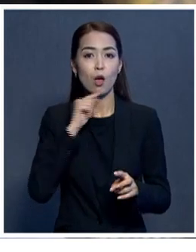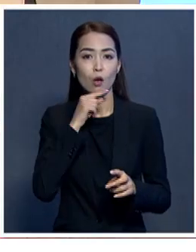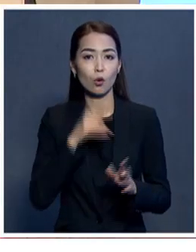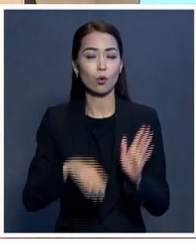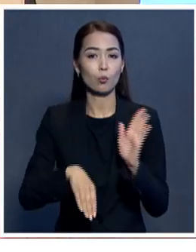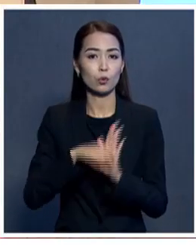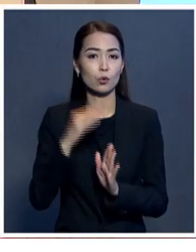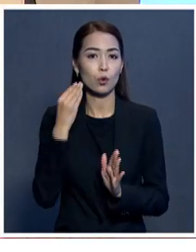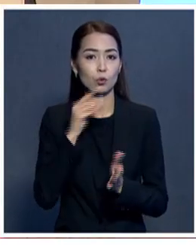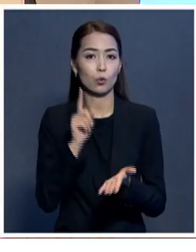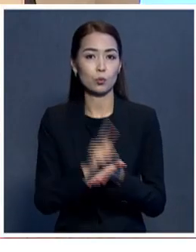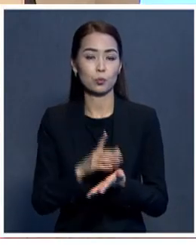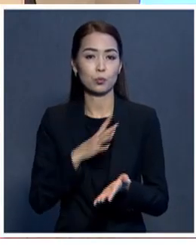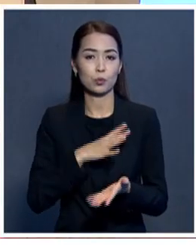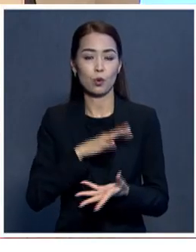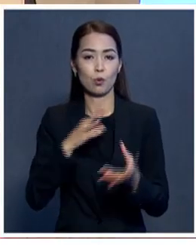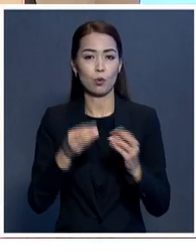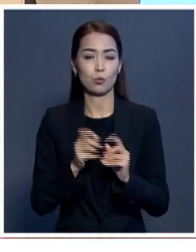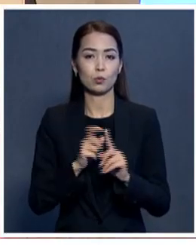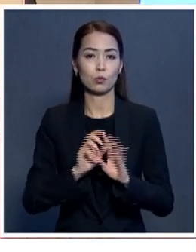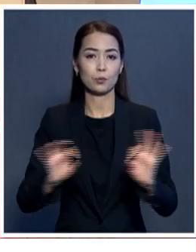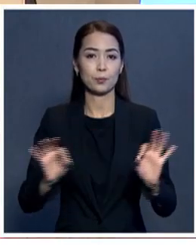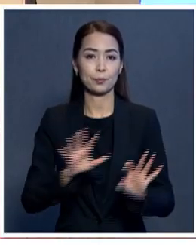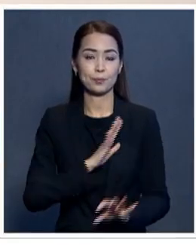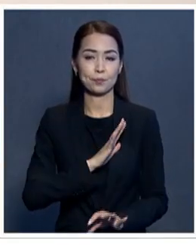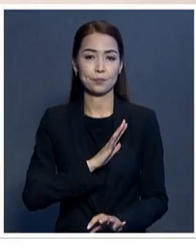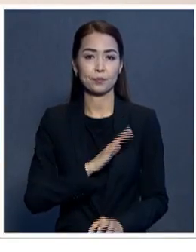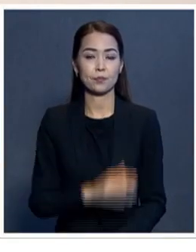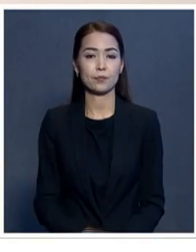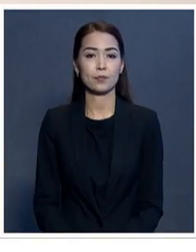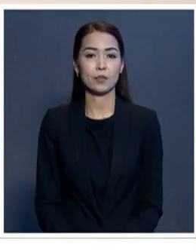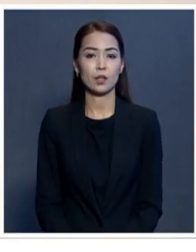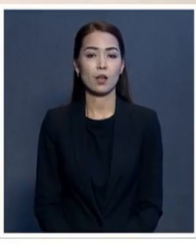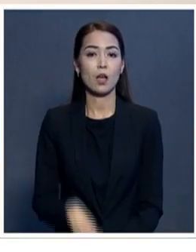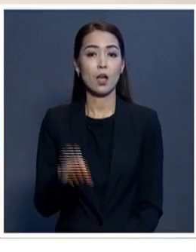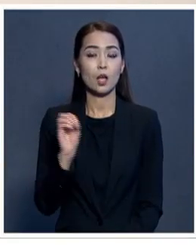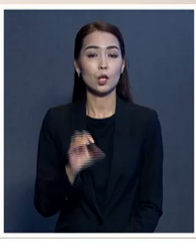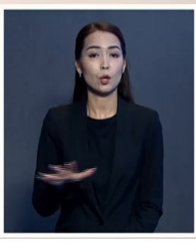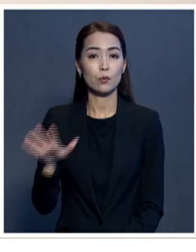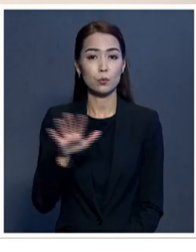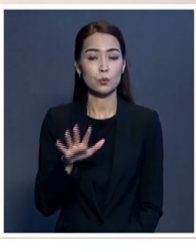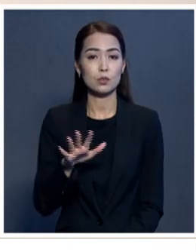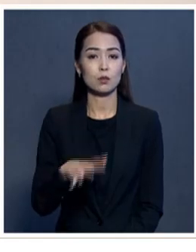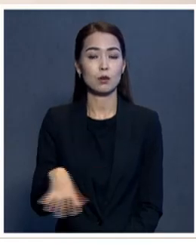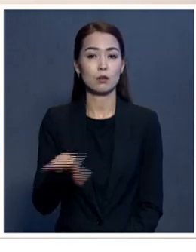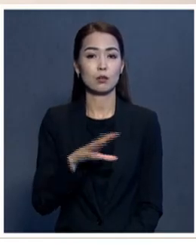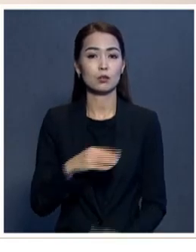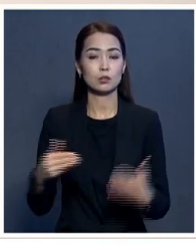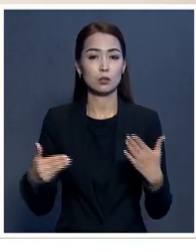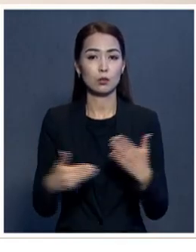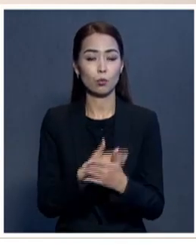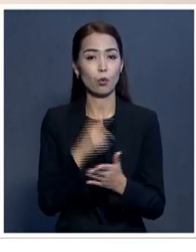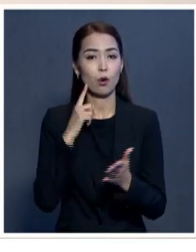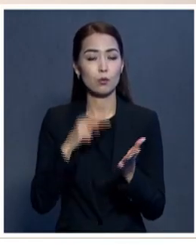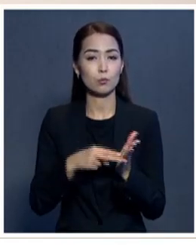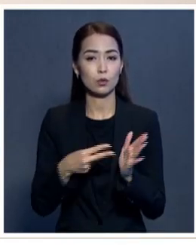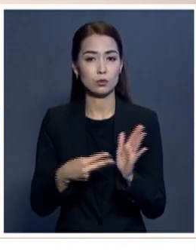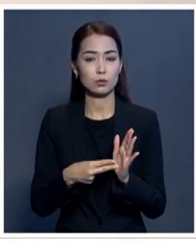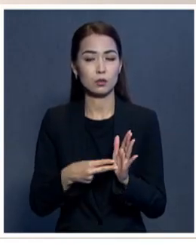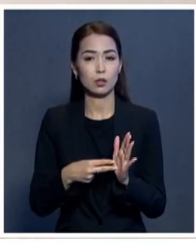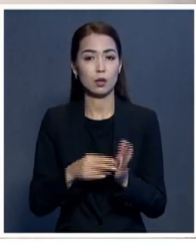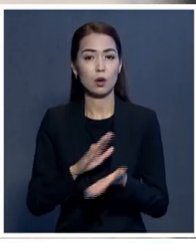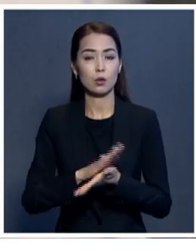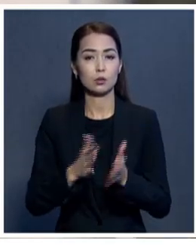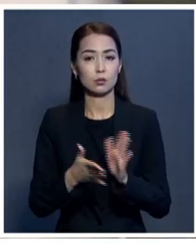әріптестіктің негізгі тетіктері де сөз болды. Еуразия аймағындағы жаңа трендтердің пайдалуына байланысты, мәселен,